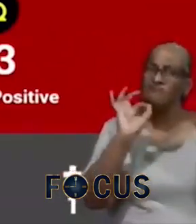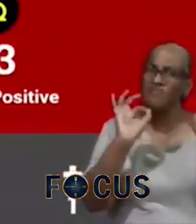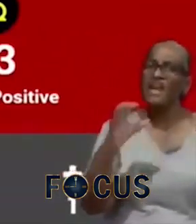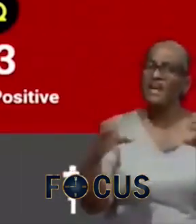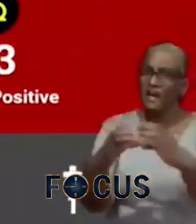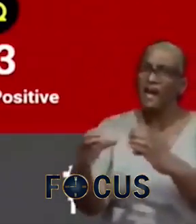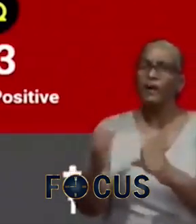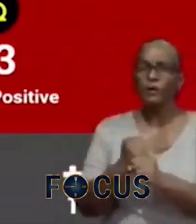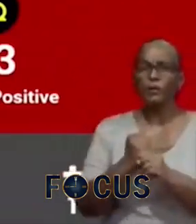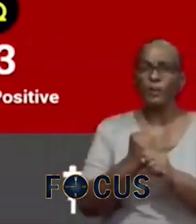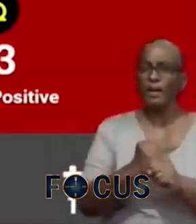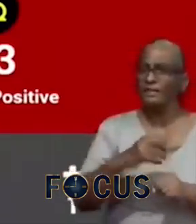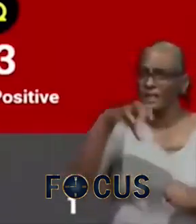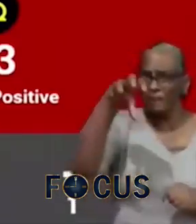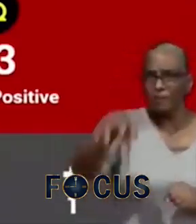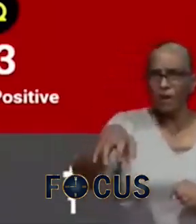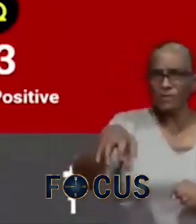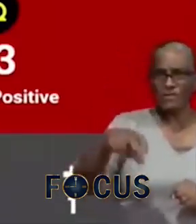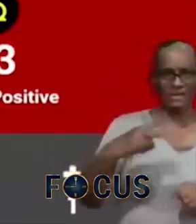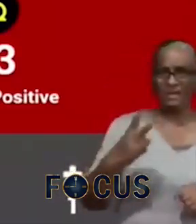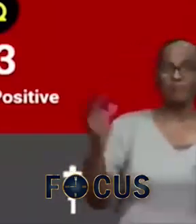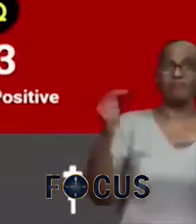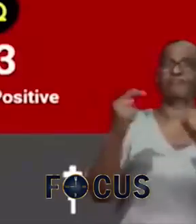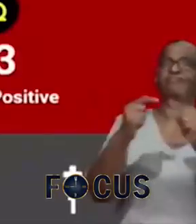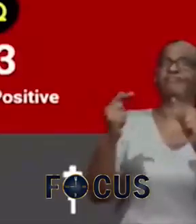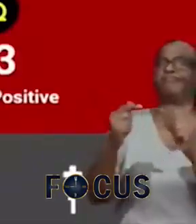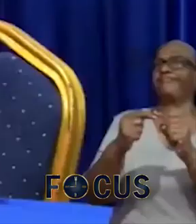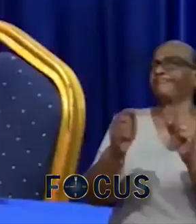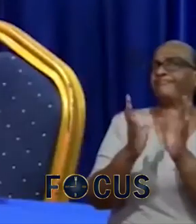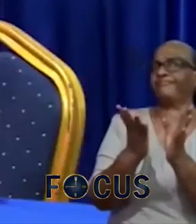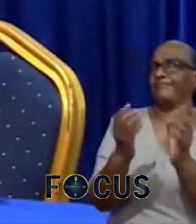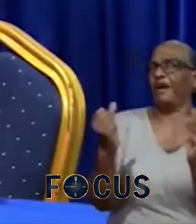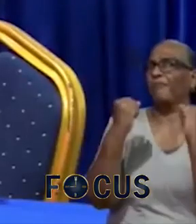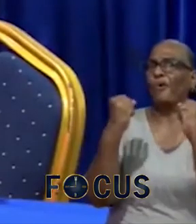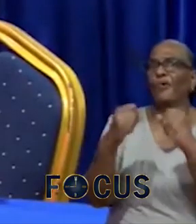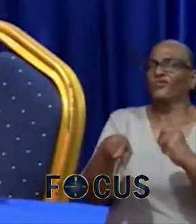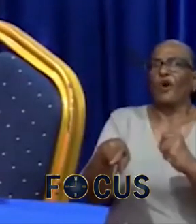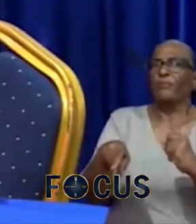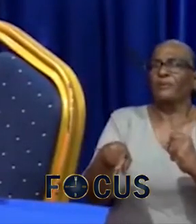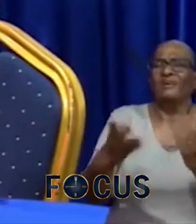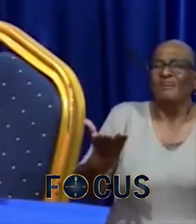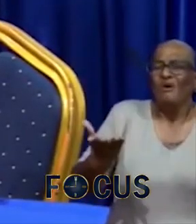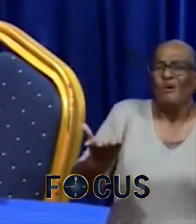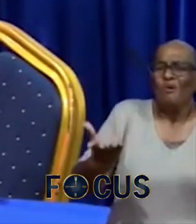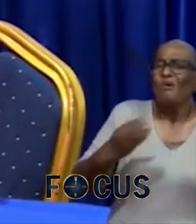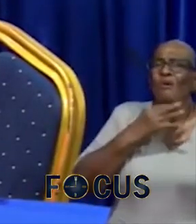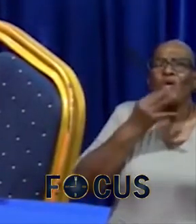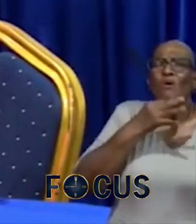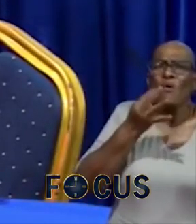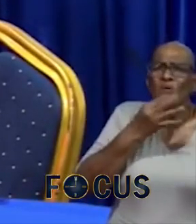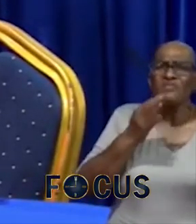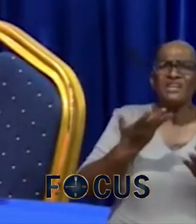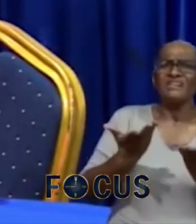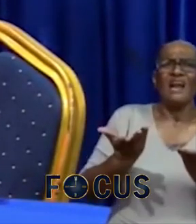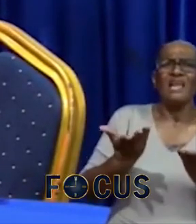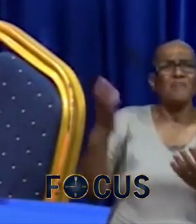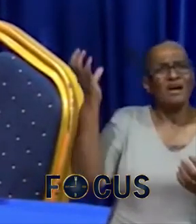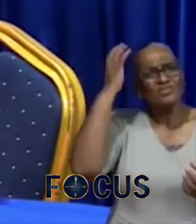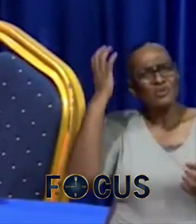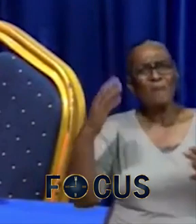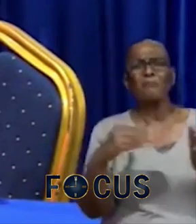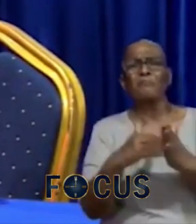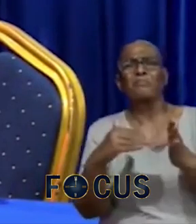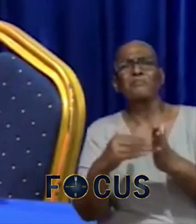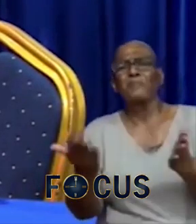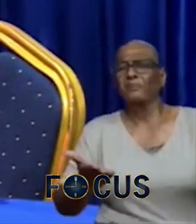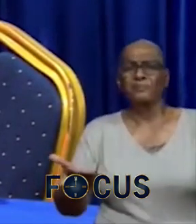u naar die post komt, naar de checkpoint komt en u gaat daar tekeer, helpt u niet. En eigenlijk zorgt u alleen maar voor stagnatie en zorgt u ervoor